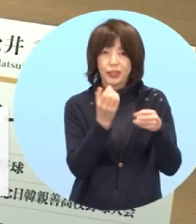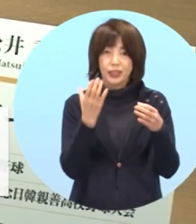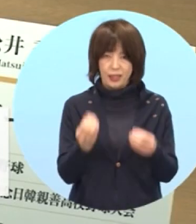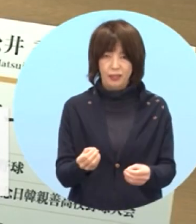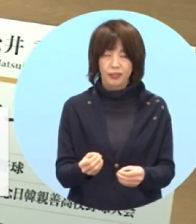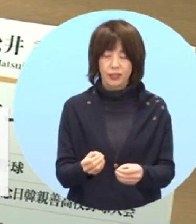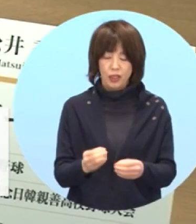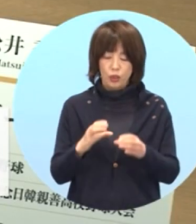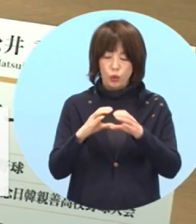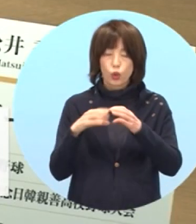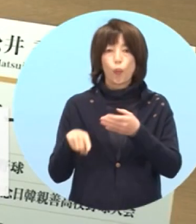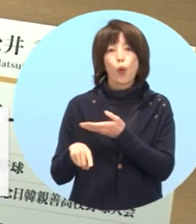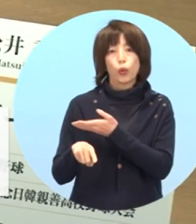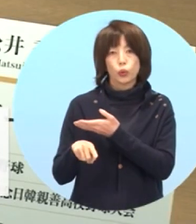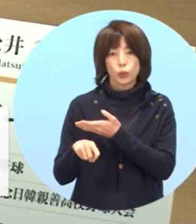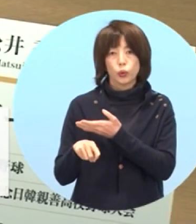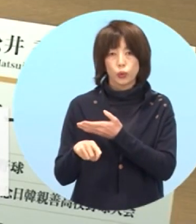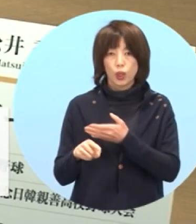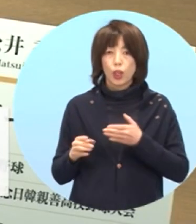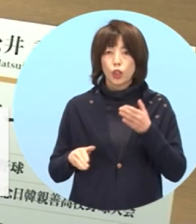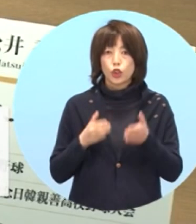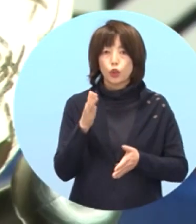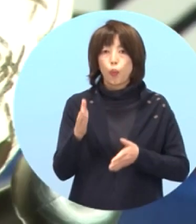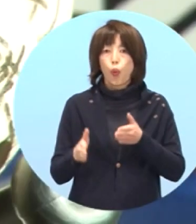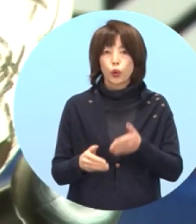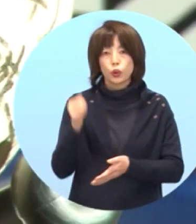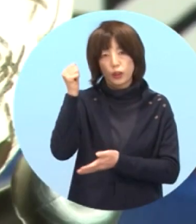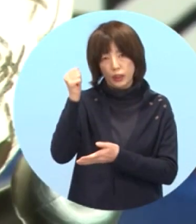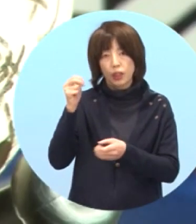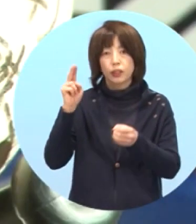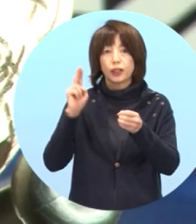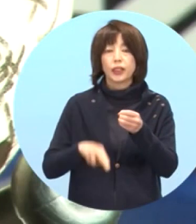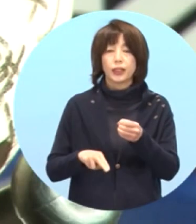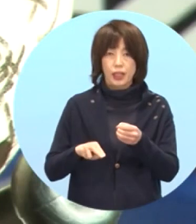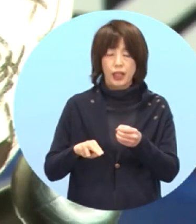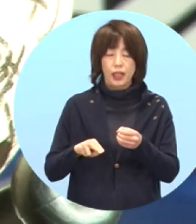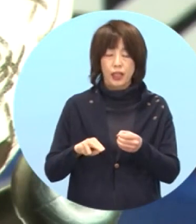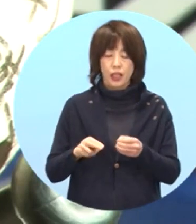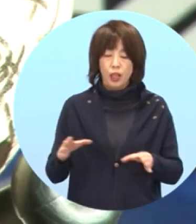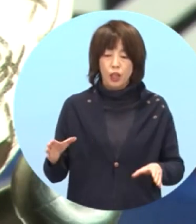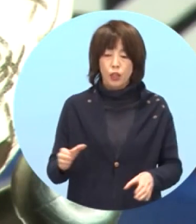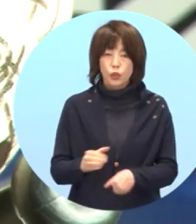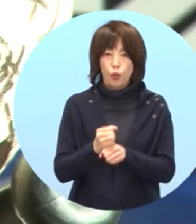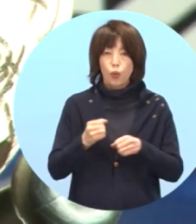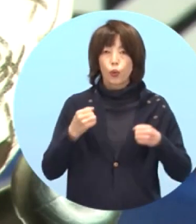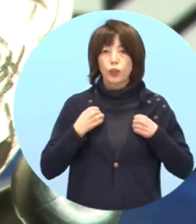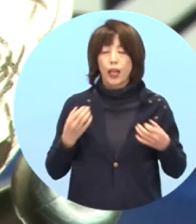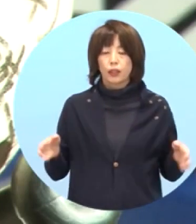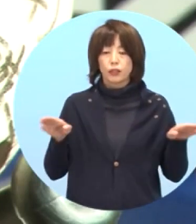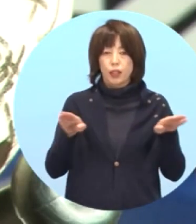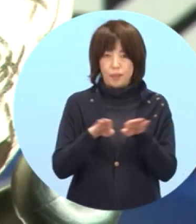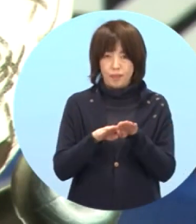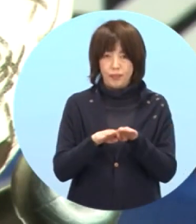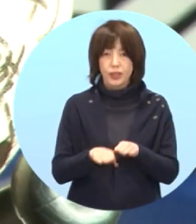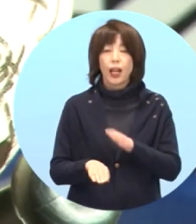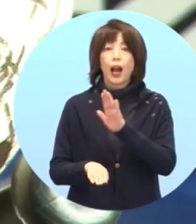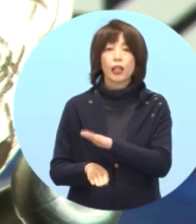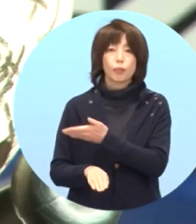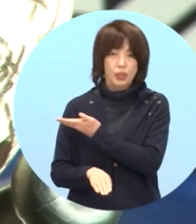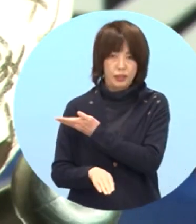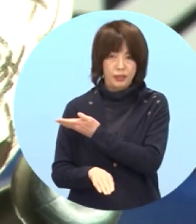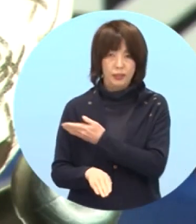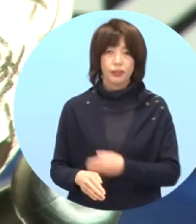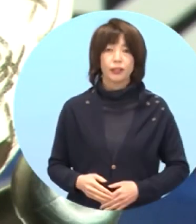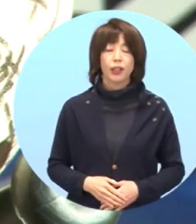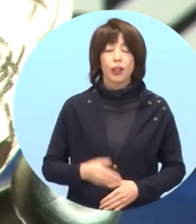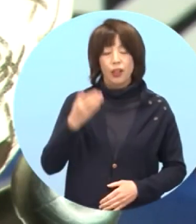このボールは金沢市スポーツ遺産に認定され、金沢市総合体育館に展示されています。